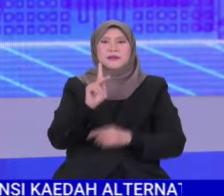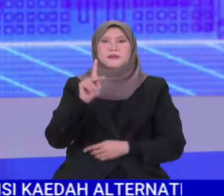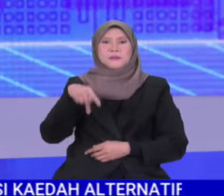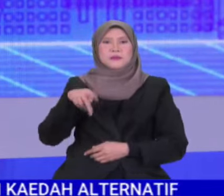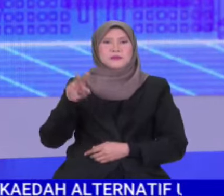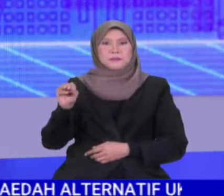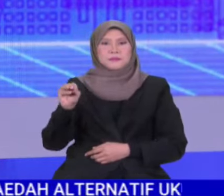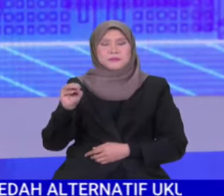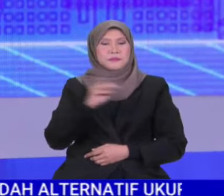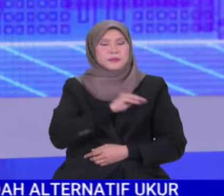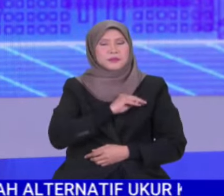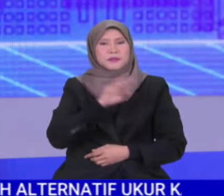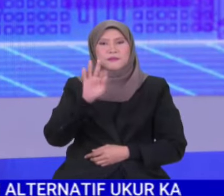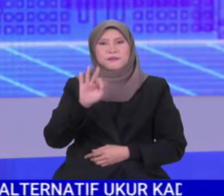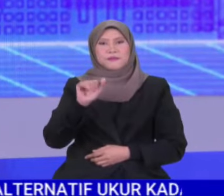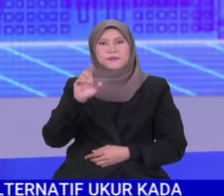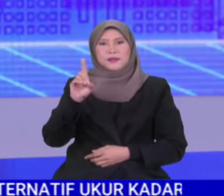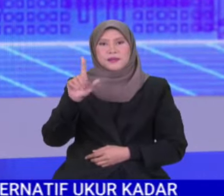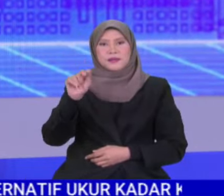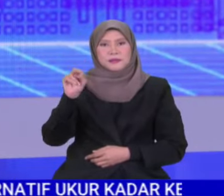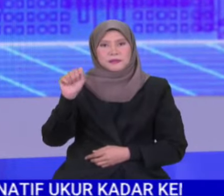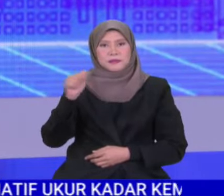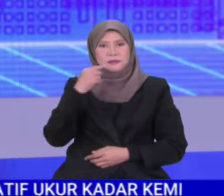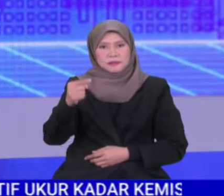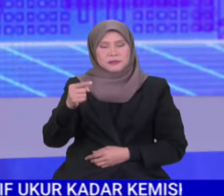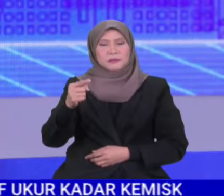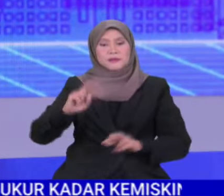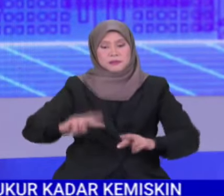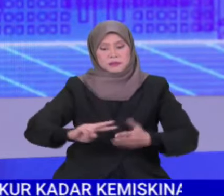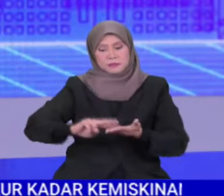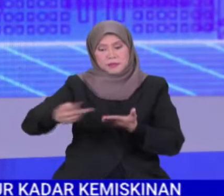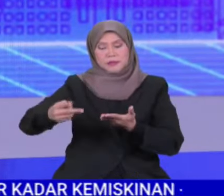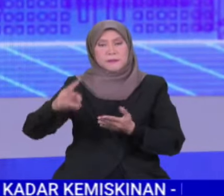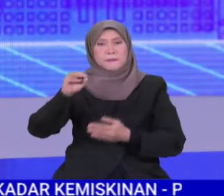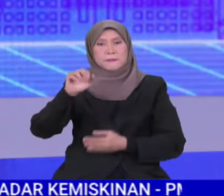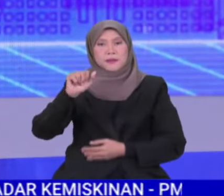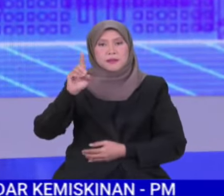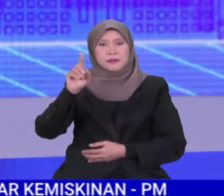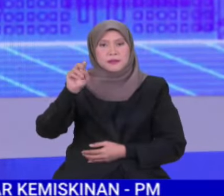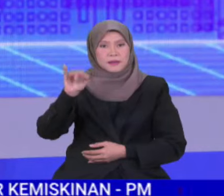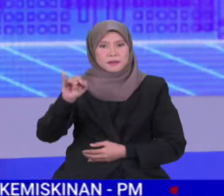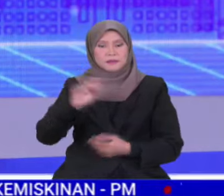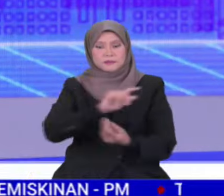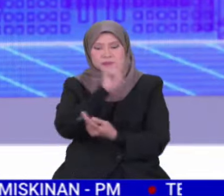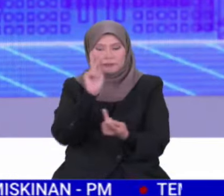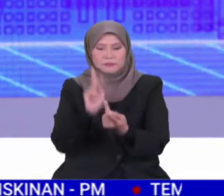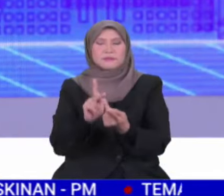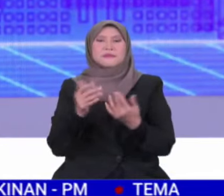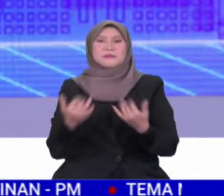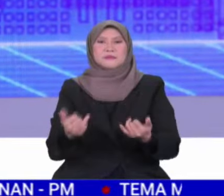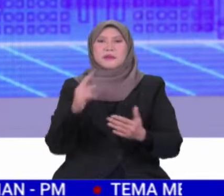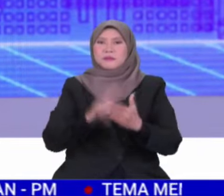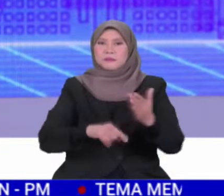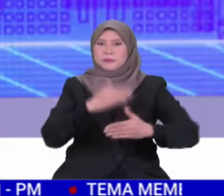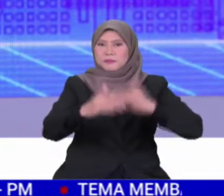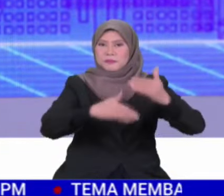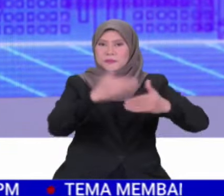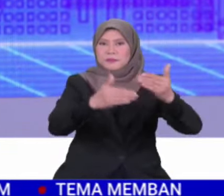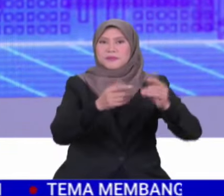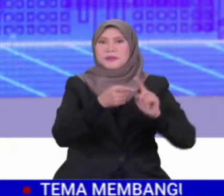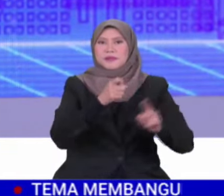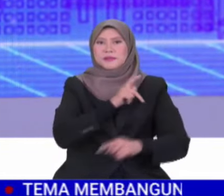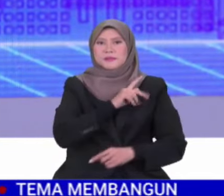KPM. Menterinya Fadlina Siddiq berkata, terjemahan Madani itu dilihat bertepatan dengan apa yang sedang dilaksana kementerian itu.